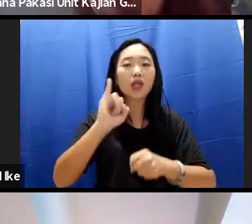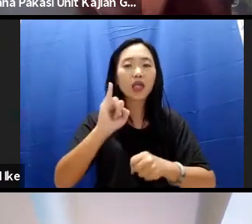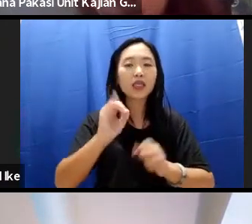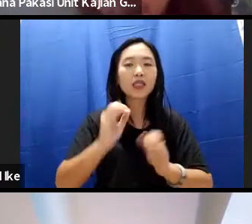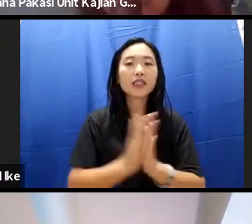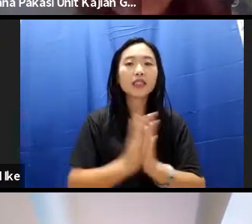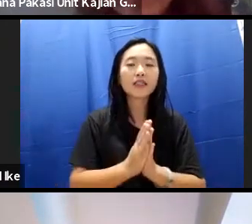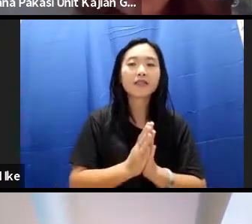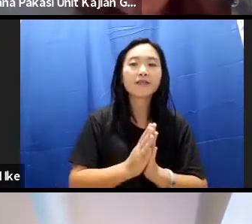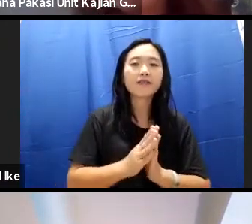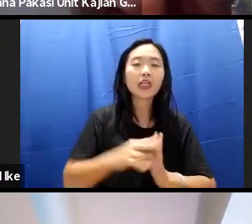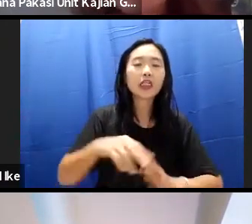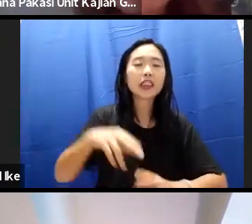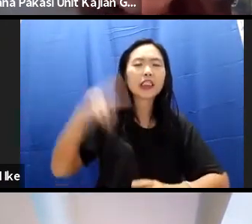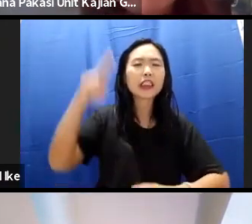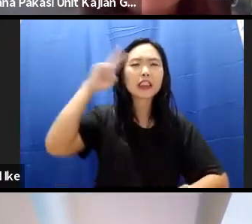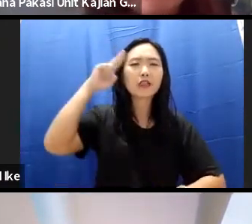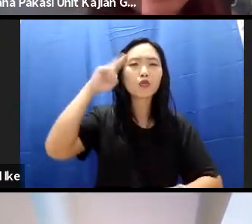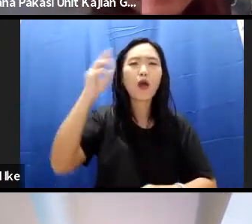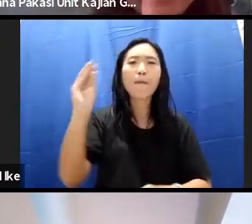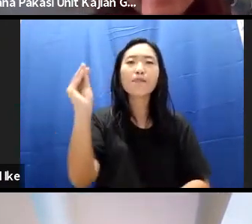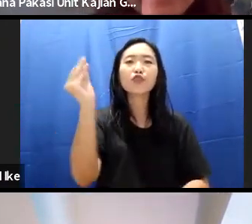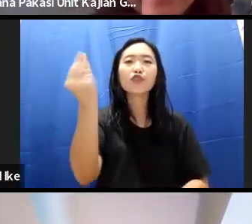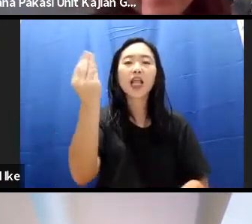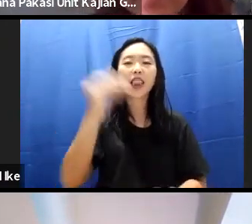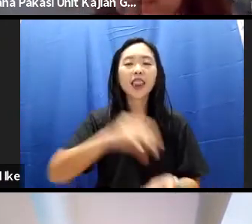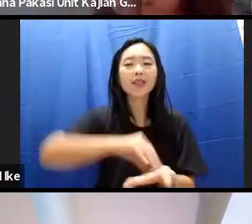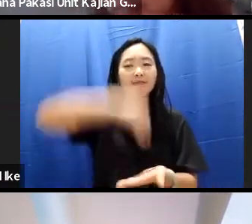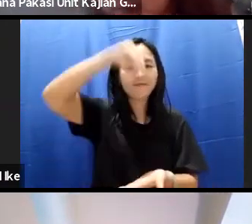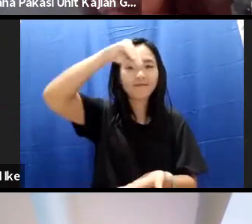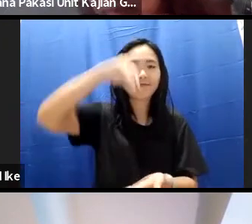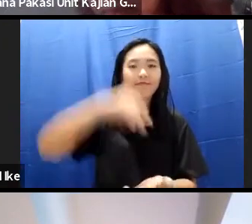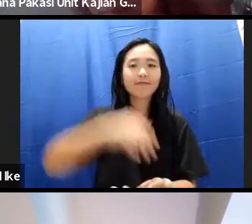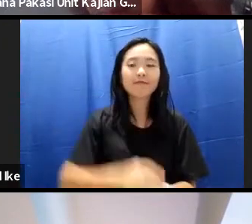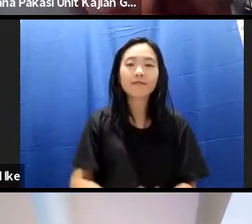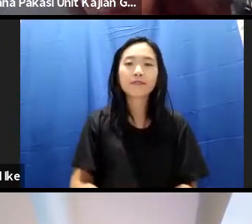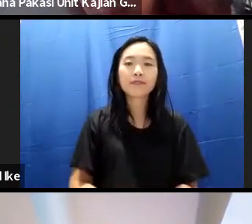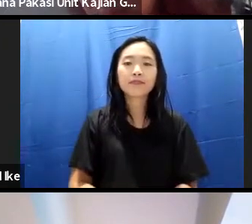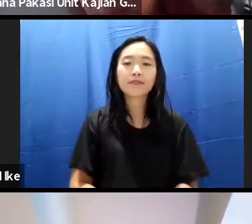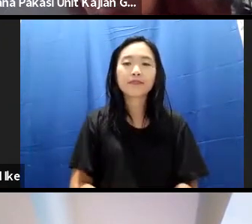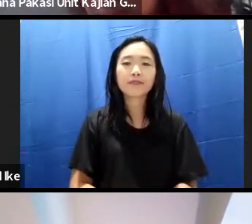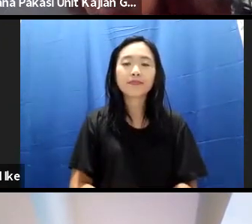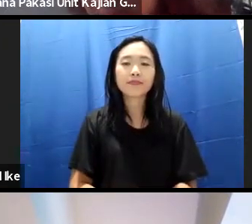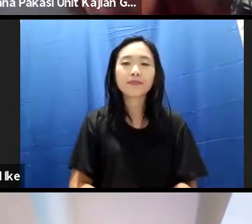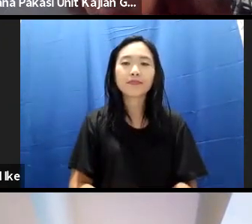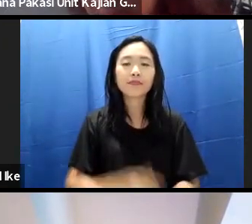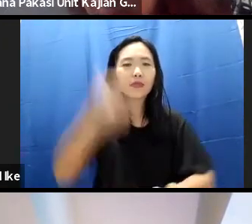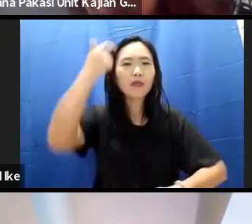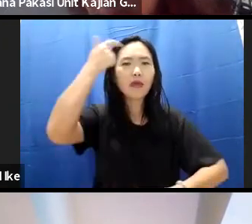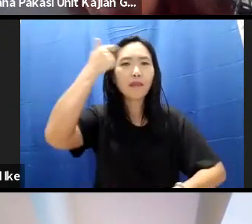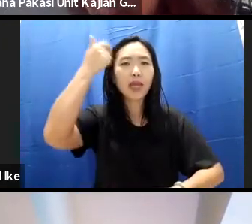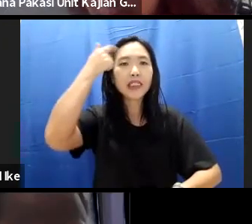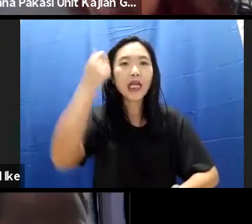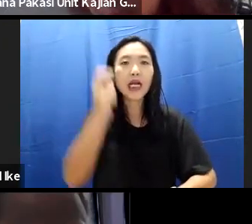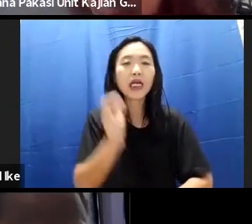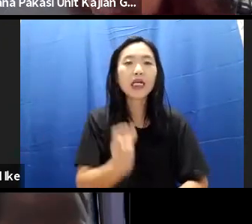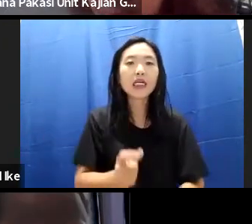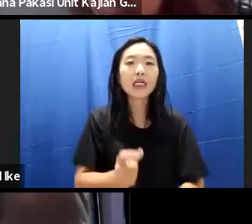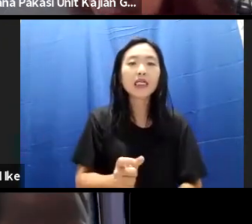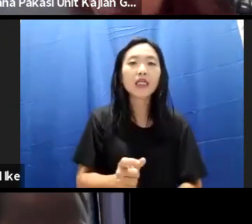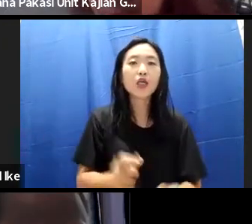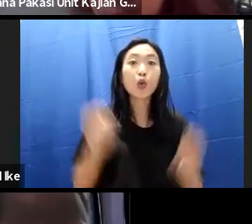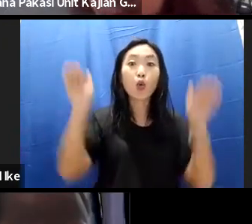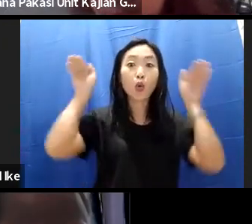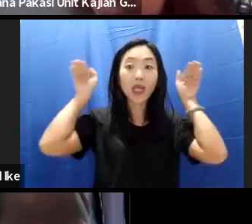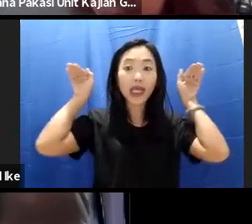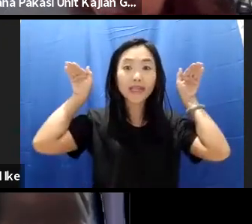Indonesia. Beliau meraih gelar masternya di program studi perempuan dari Universitas Indonesia dan PhD-nya